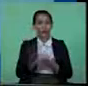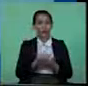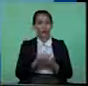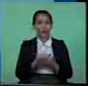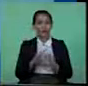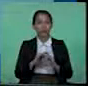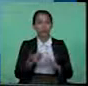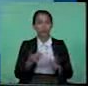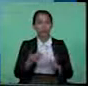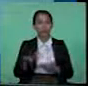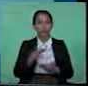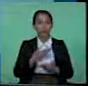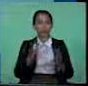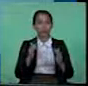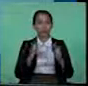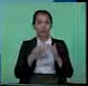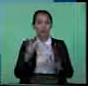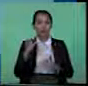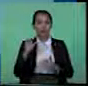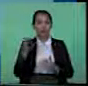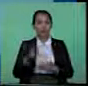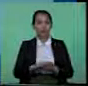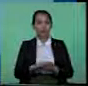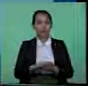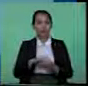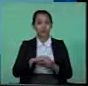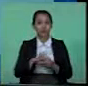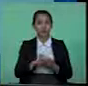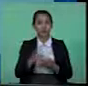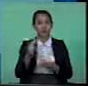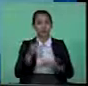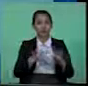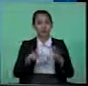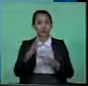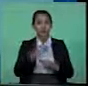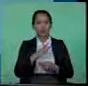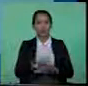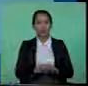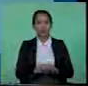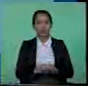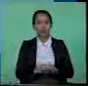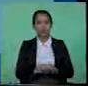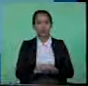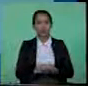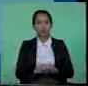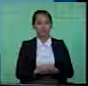o'quvchilar, biz tomonlari 4 santimetr bo'lgan kvadratni chizib oldik.